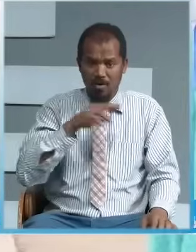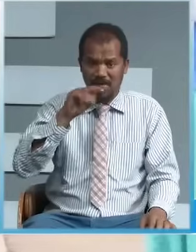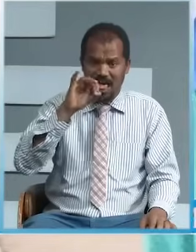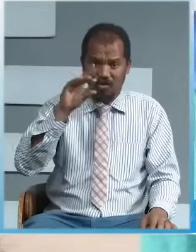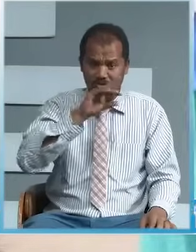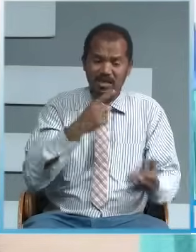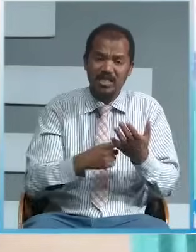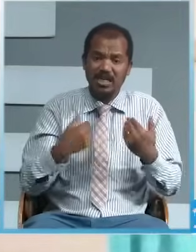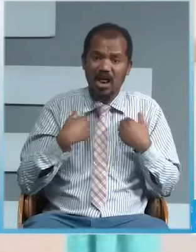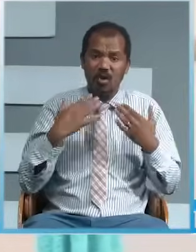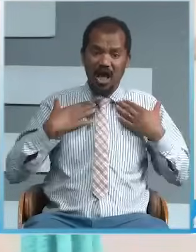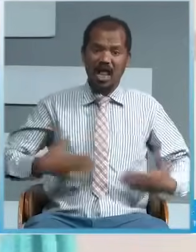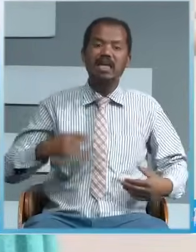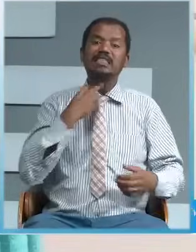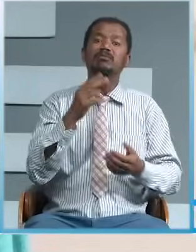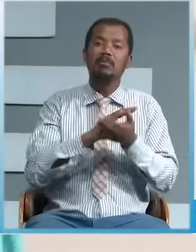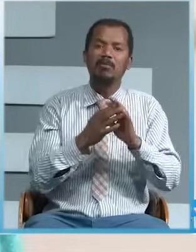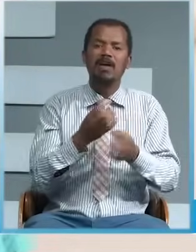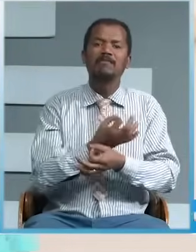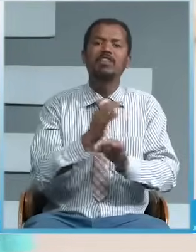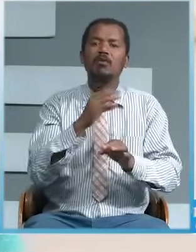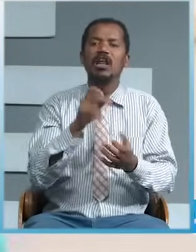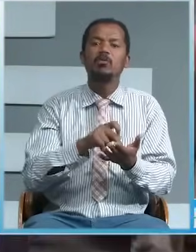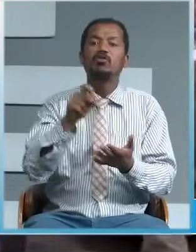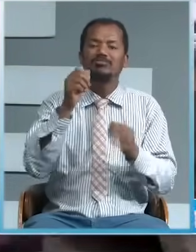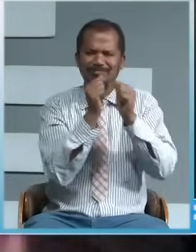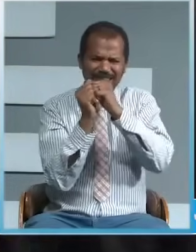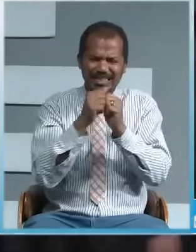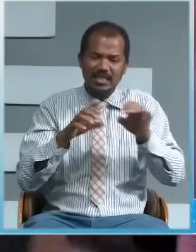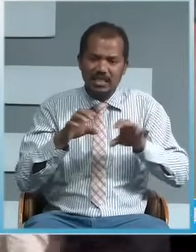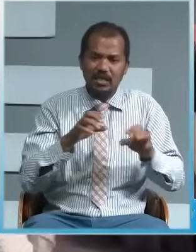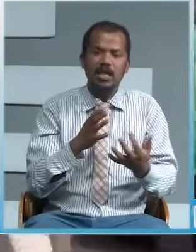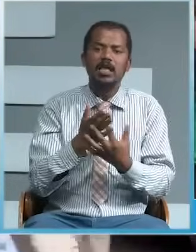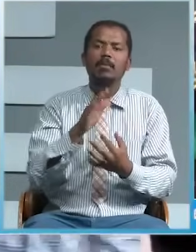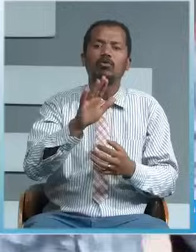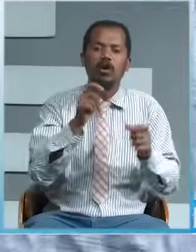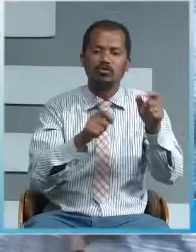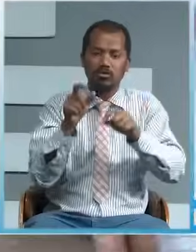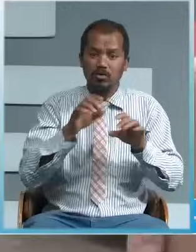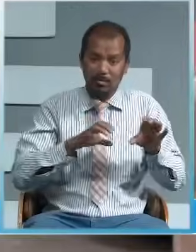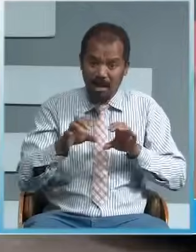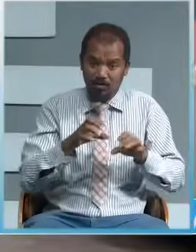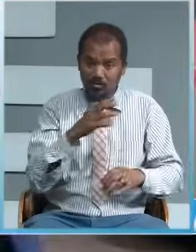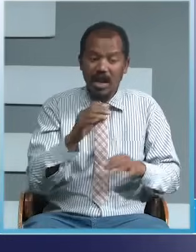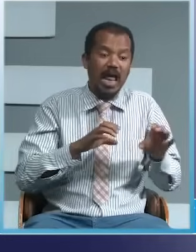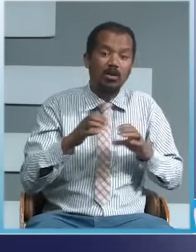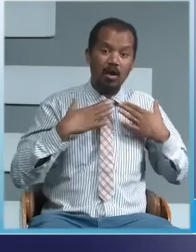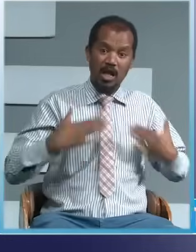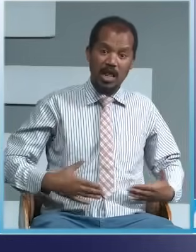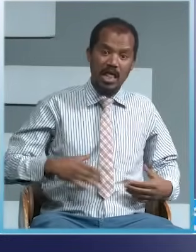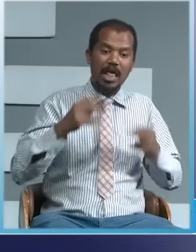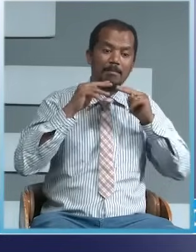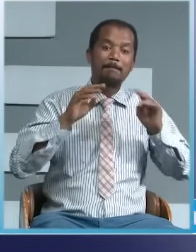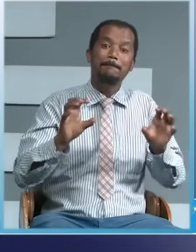መላኩ እንደዚህ ላሉ አካላት ድምጽ በመሆን ፍትሃዊና ዴሞክራሲያዊ ትግል እንዲካሄድ የበኩላቸውን አስተዋጽኦ ለሚያደርጉና ላደረጉ